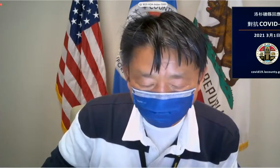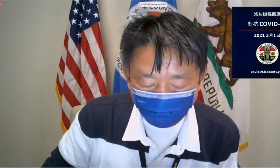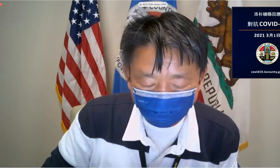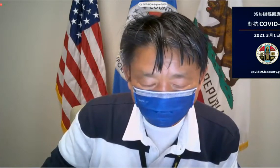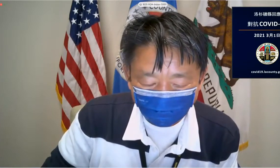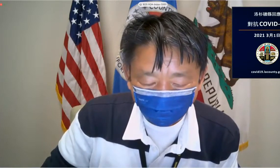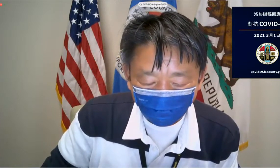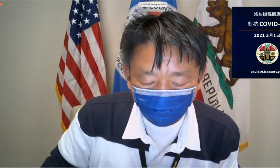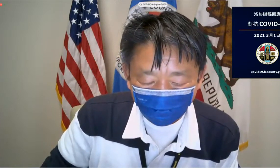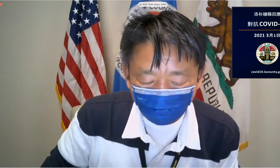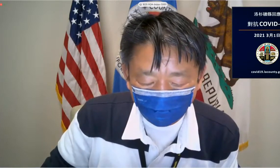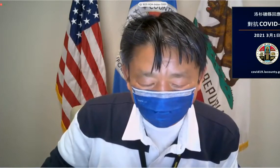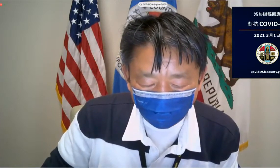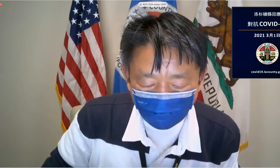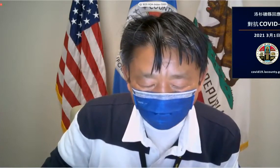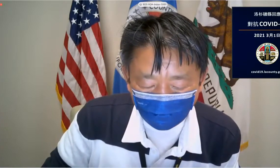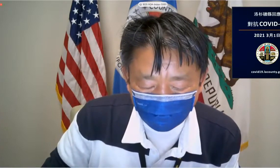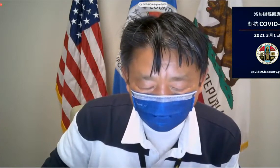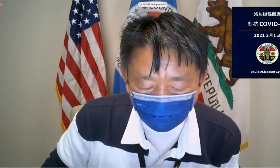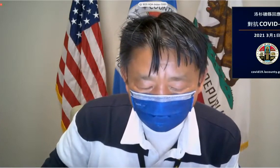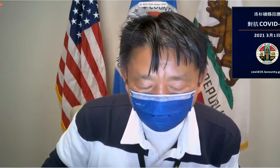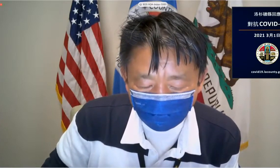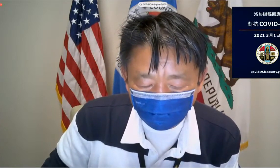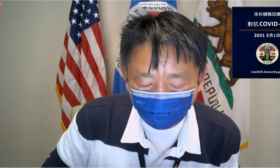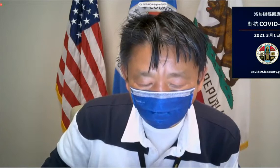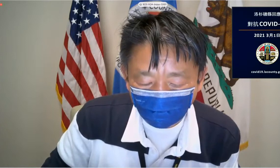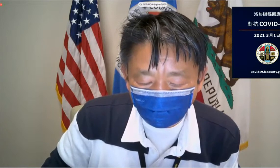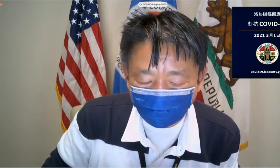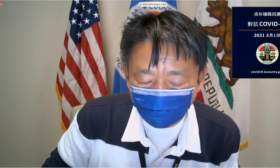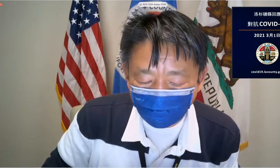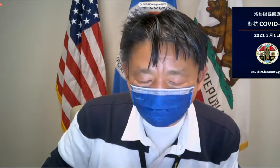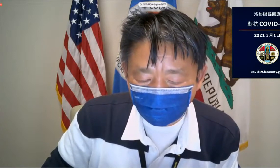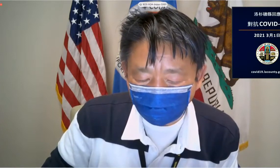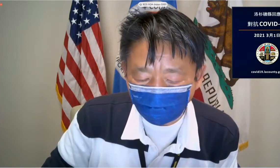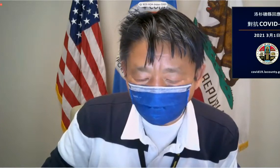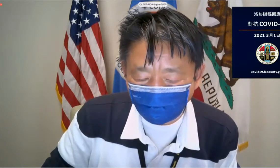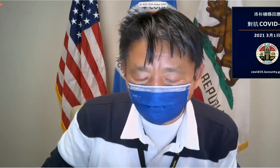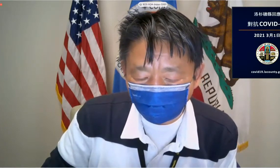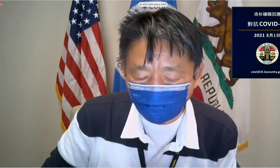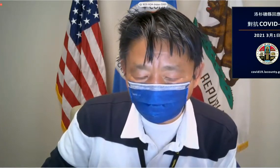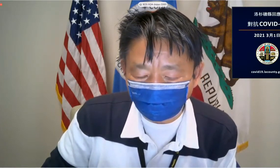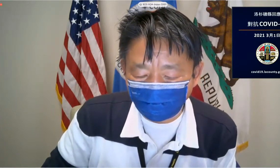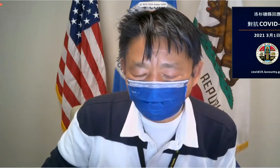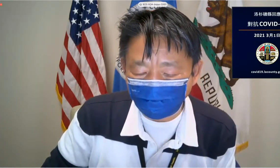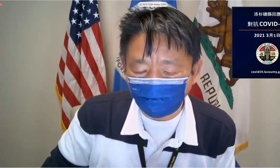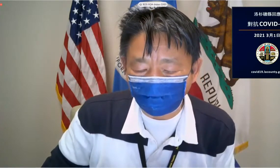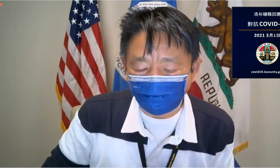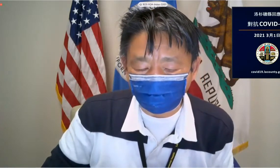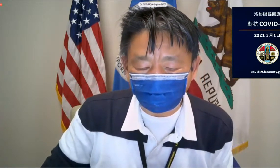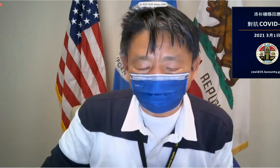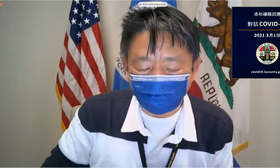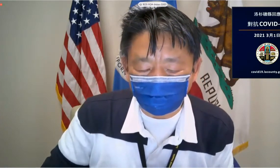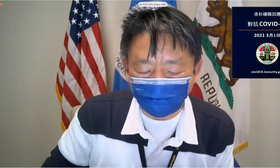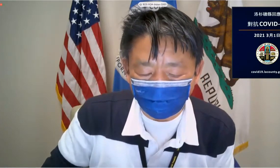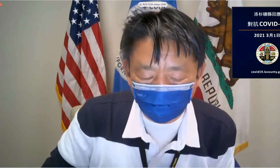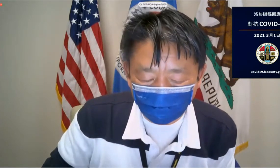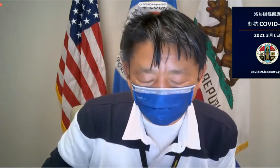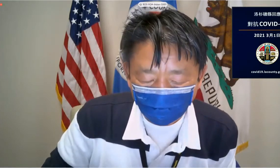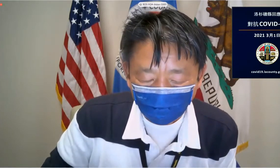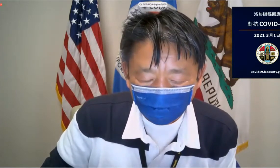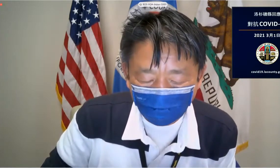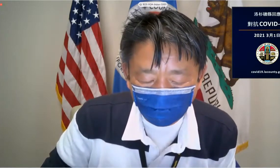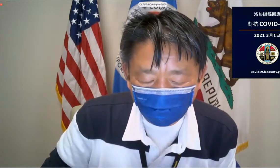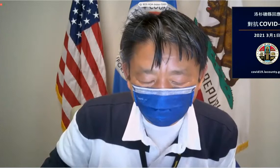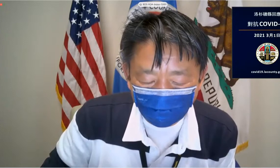例。我们非常高兴看到这一结果，不仅仅是因为医护人员是奋战在抗疫第一线的英